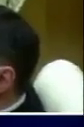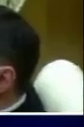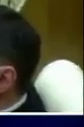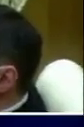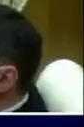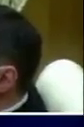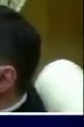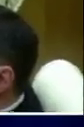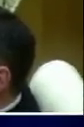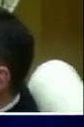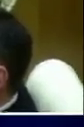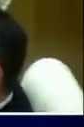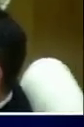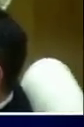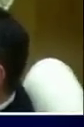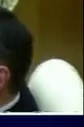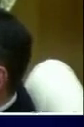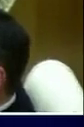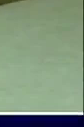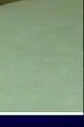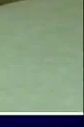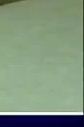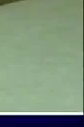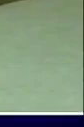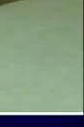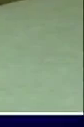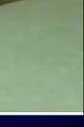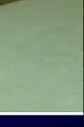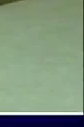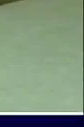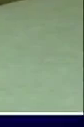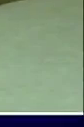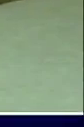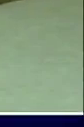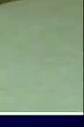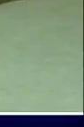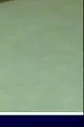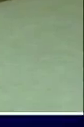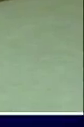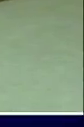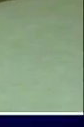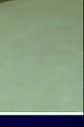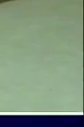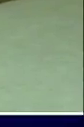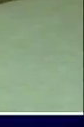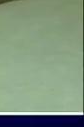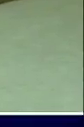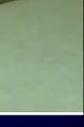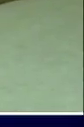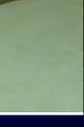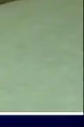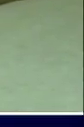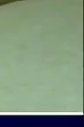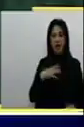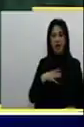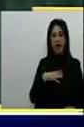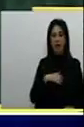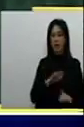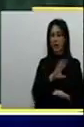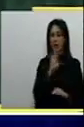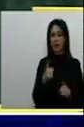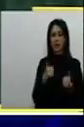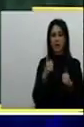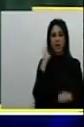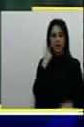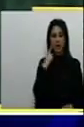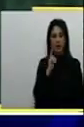ალბათ ამორჩეველიც დაფიქრდება მას, ამაზე და რაღაც წეხი იქნება თავიანთ პოლიტიკოსებზე. Და როცა პოლიტიკური დაკვეთა იქნება, რომ